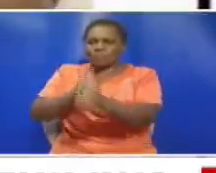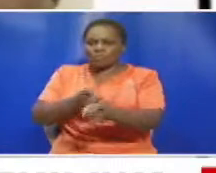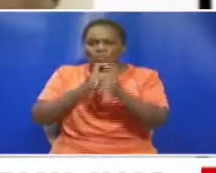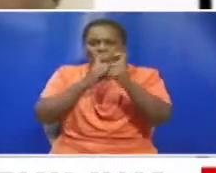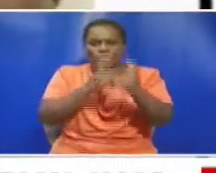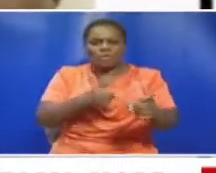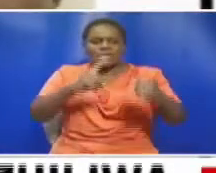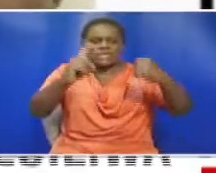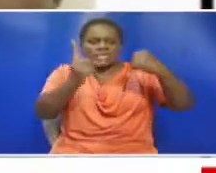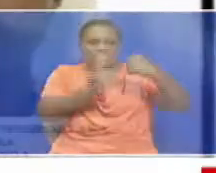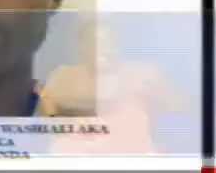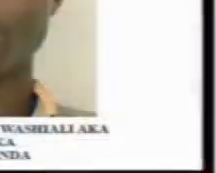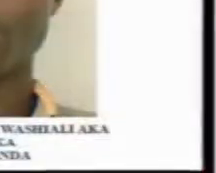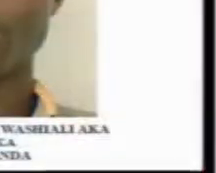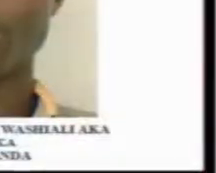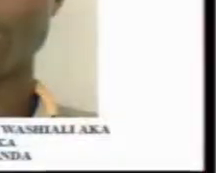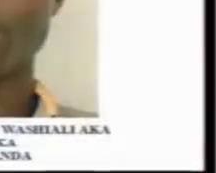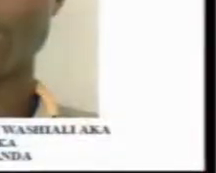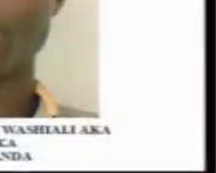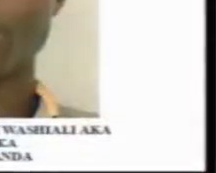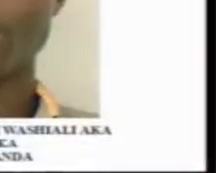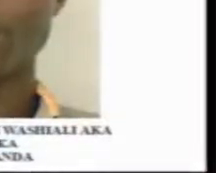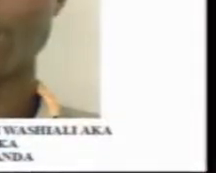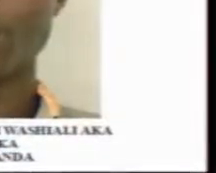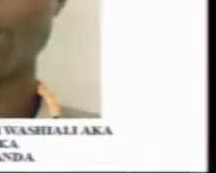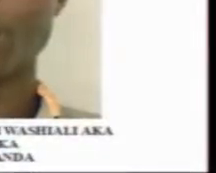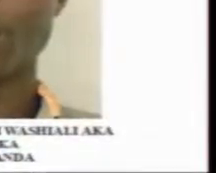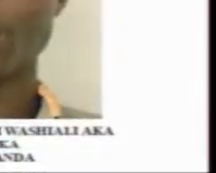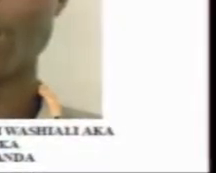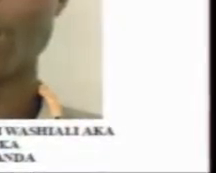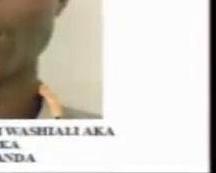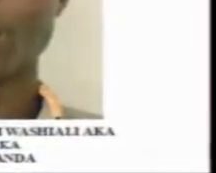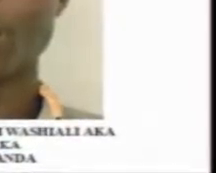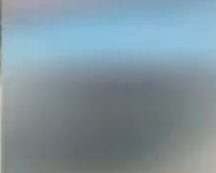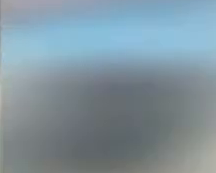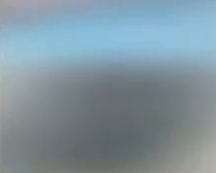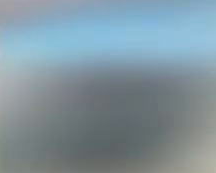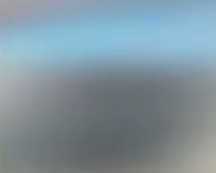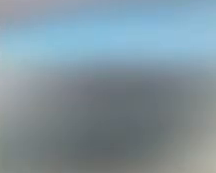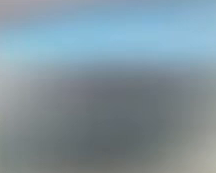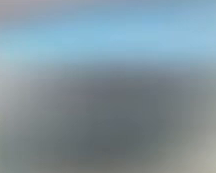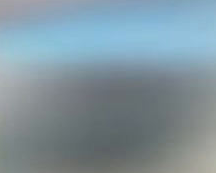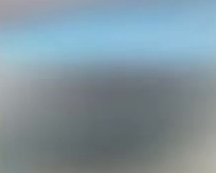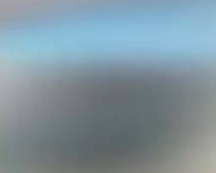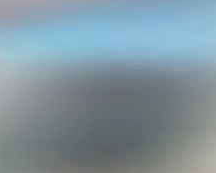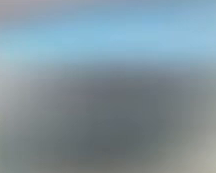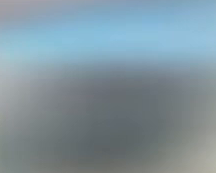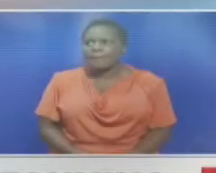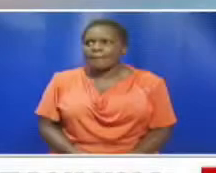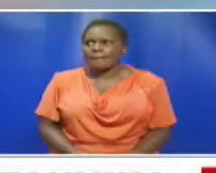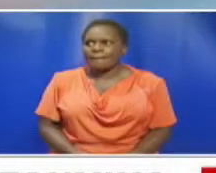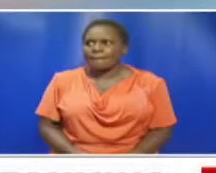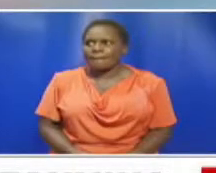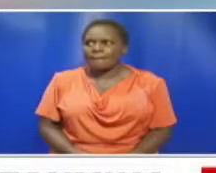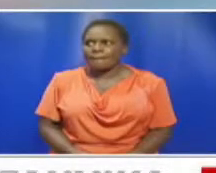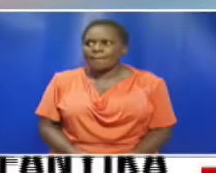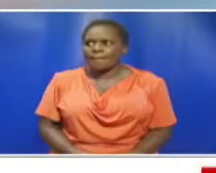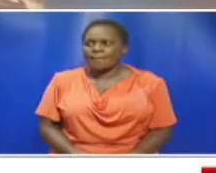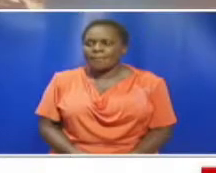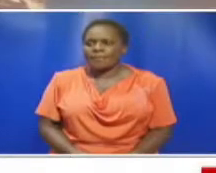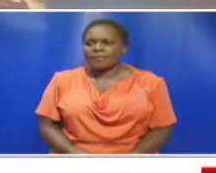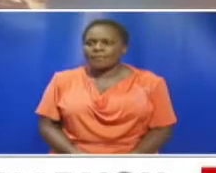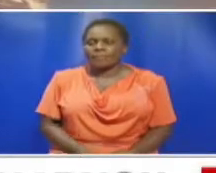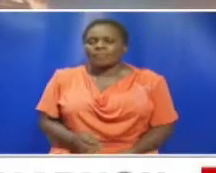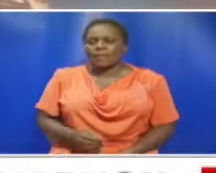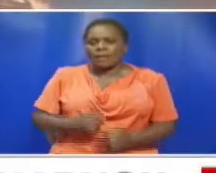shilingi milioni 60 kwa wananchi waliosaidia kutoa habari zilizofanikisha kukamatwa kwa mahabusu hao watoro, Musharaf